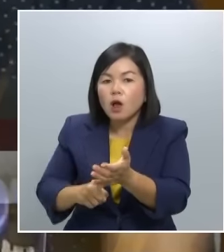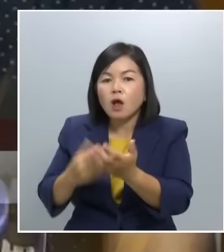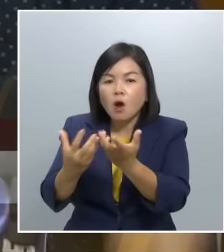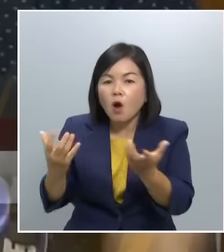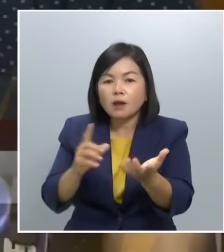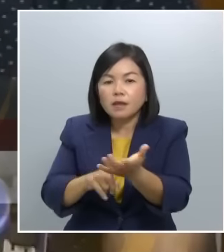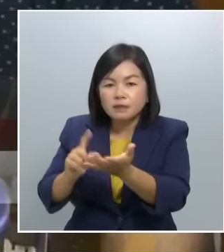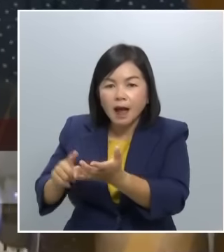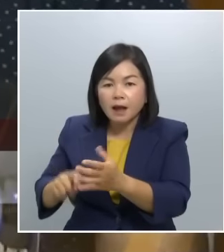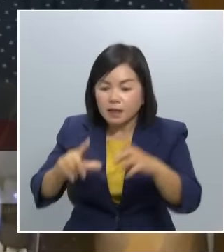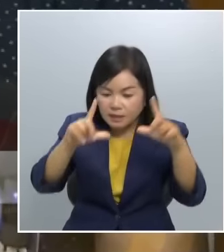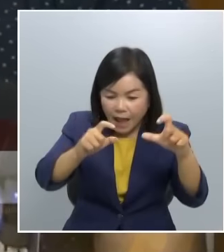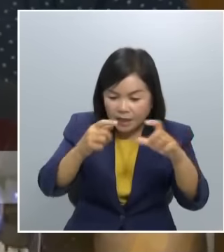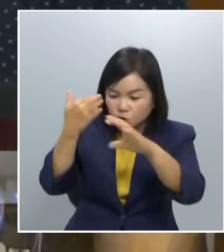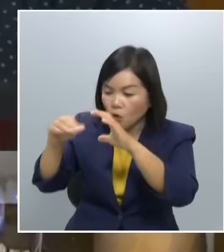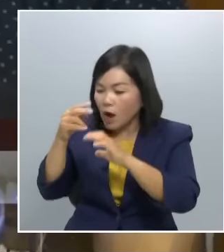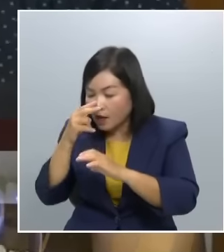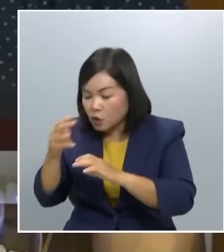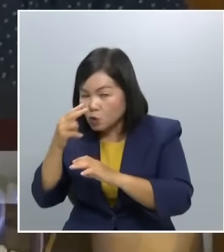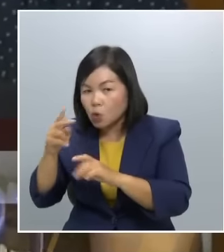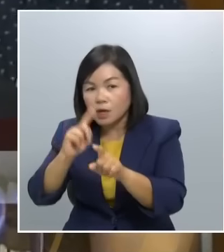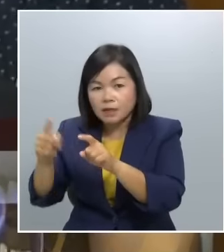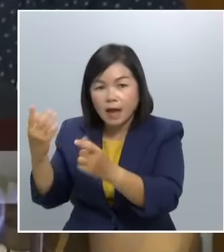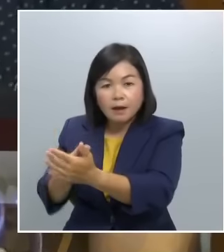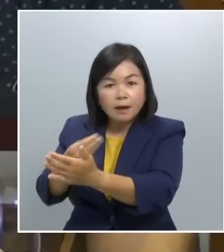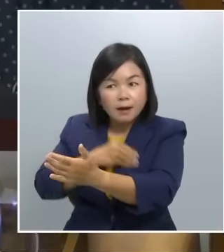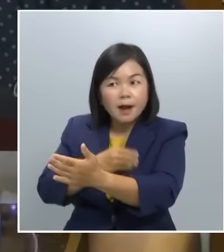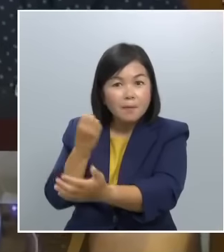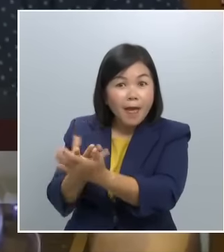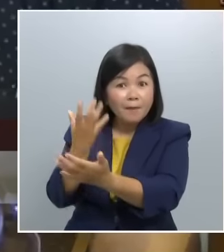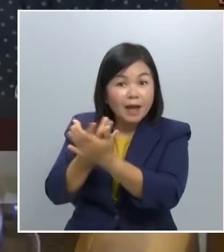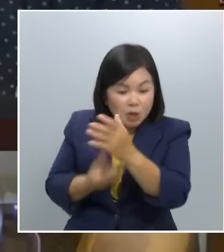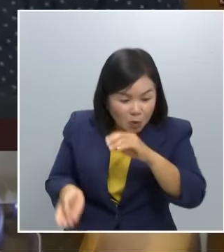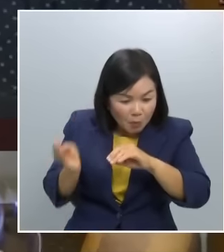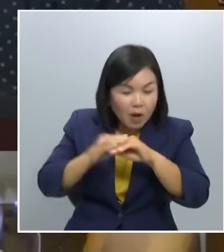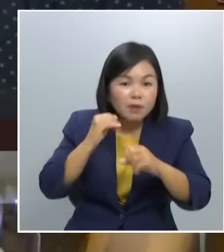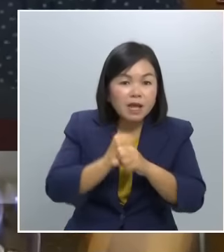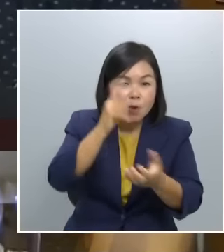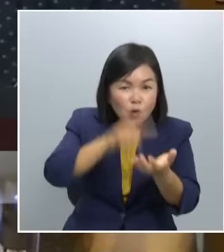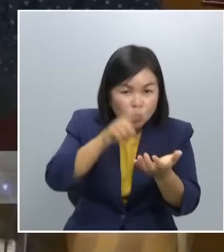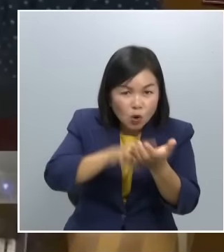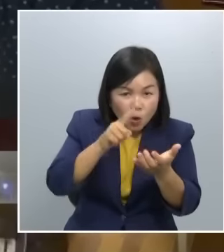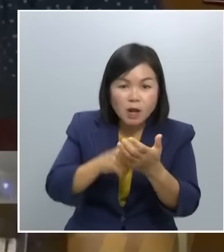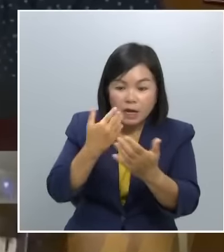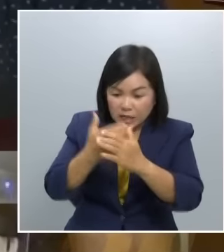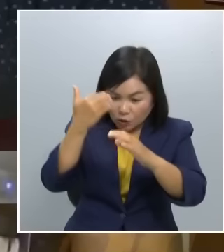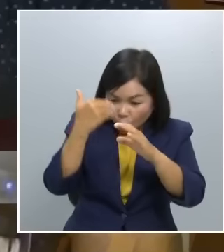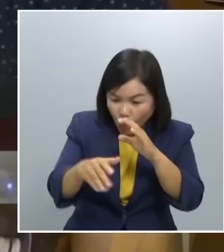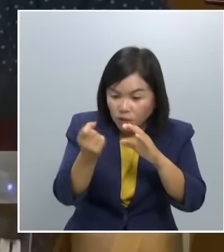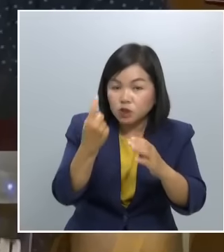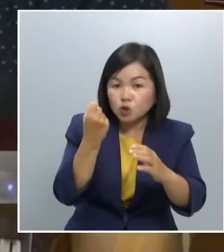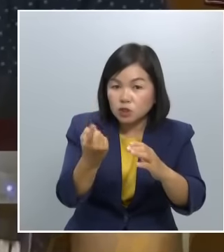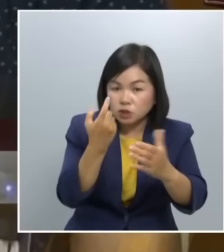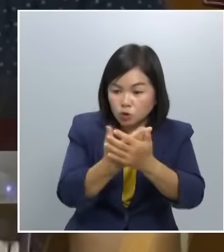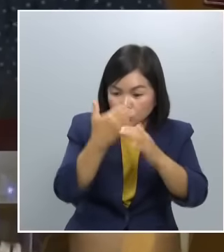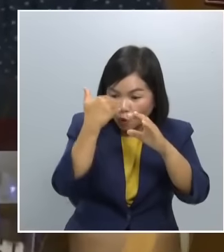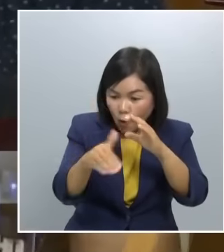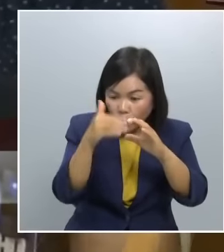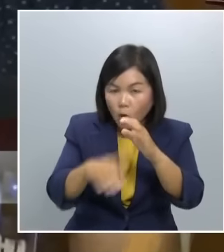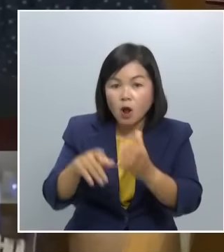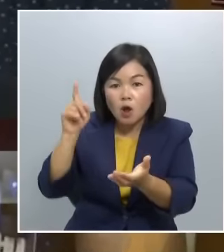แคปเจอร์ให้เขาดูภารกิจคอมมิชชั่นสูงจะต้องทำเพิ่มเขาก็ให้เราโอนเข้าไปอีกกดตะกร้า2เหมือนกด